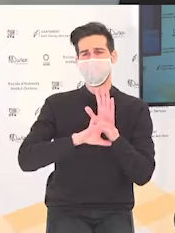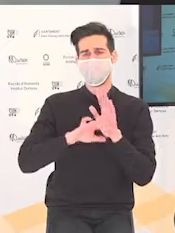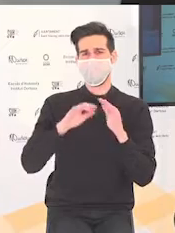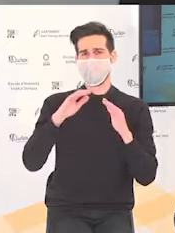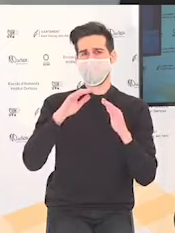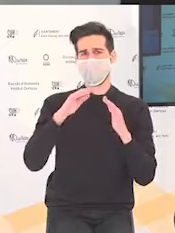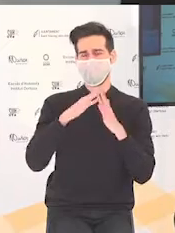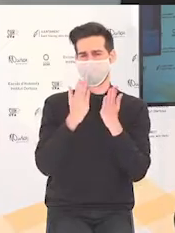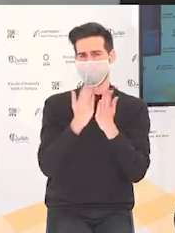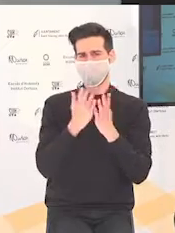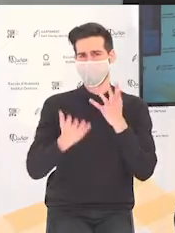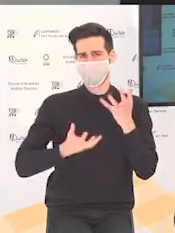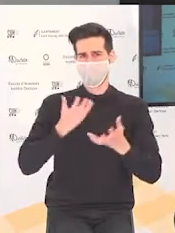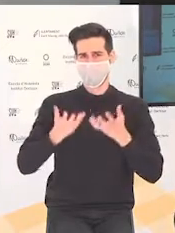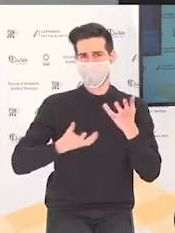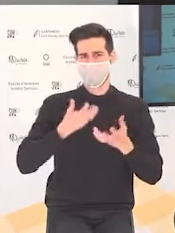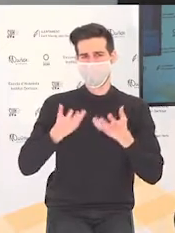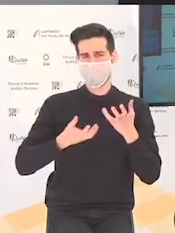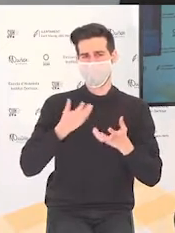i Saint-Jean.